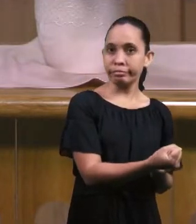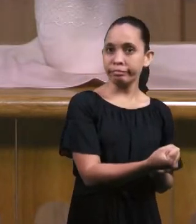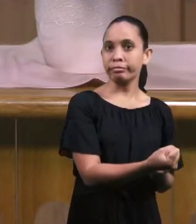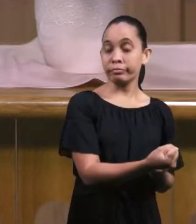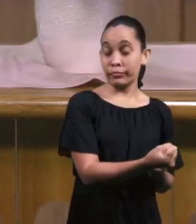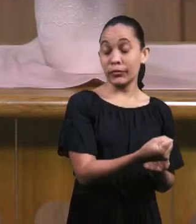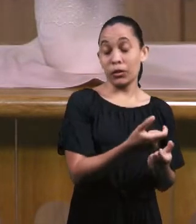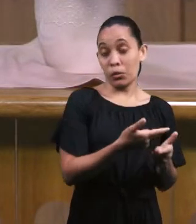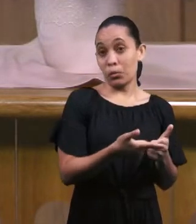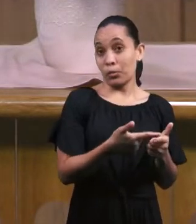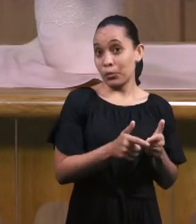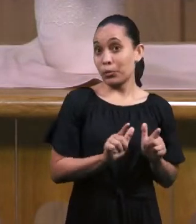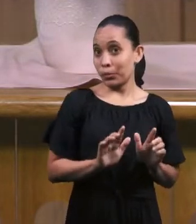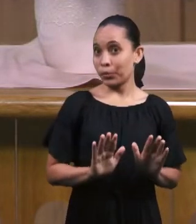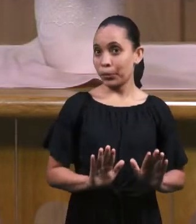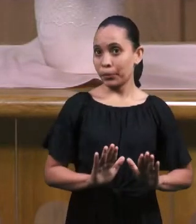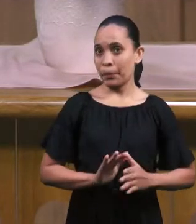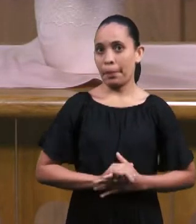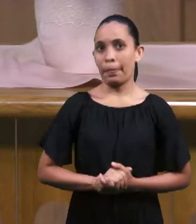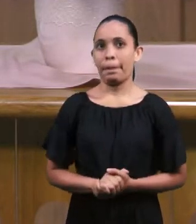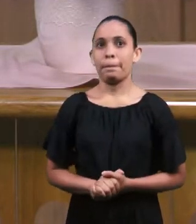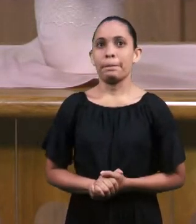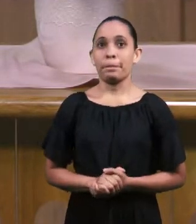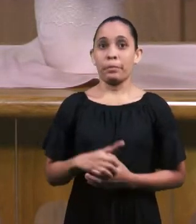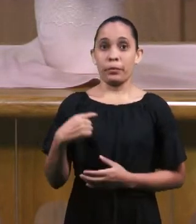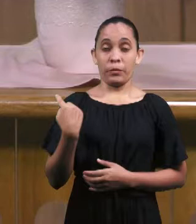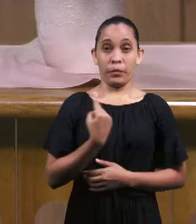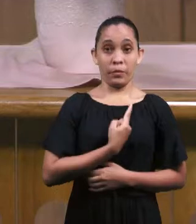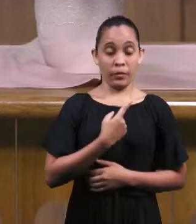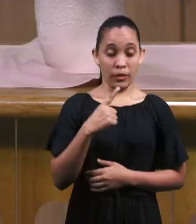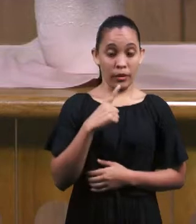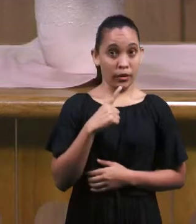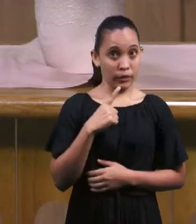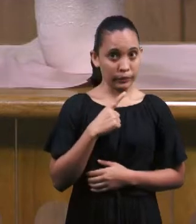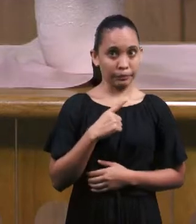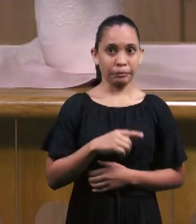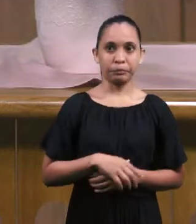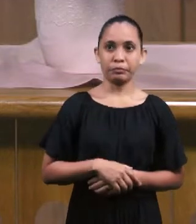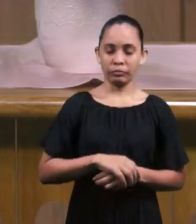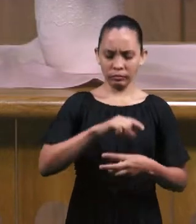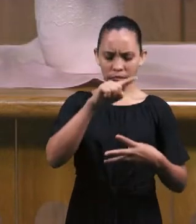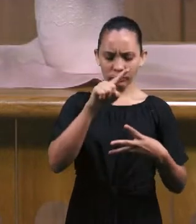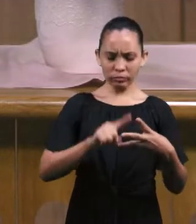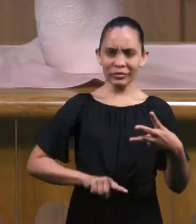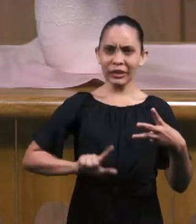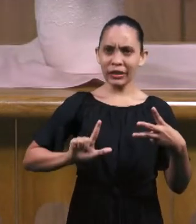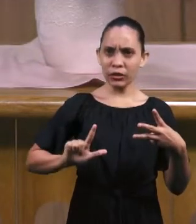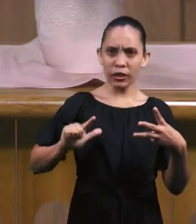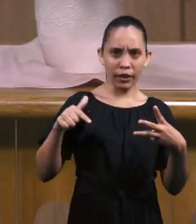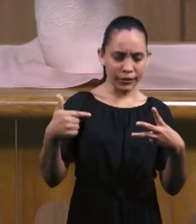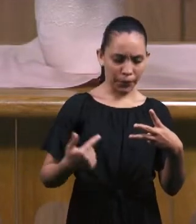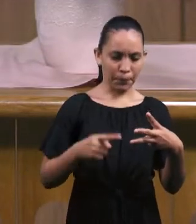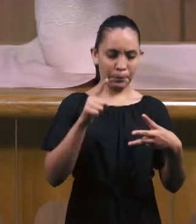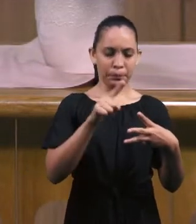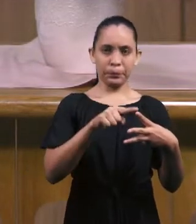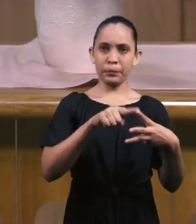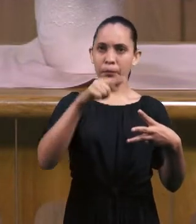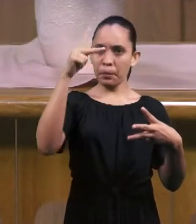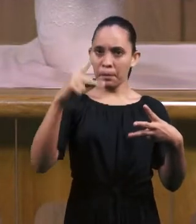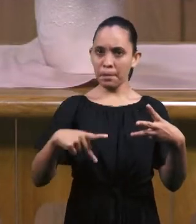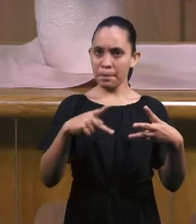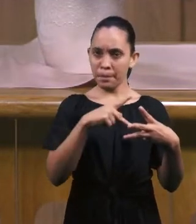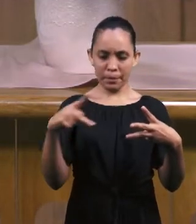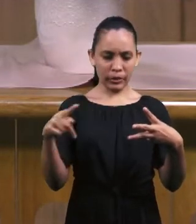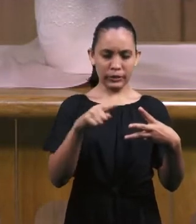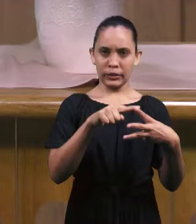frères, donc nous allons retrouver les trois grandes réactions. D'abord, les patristes, ils ont inventé une chose, que l'Église